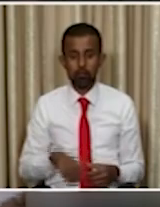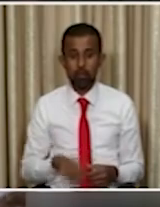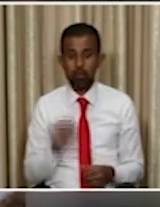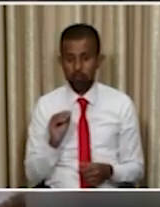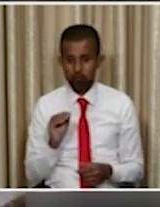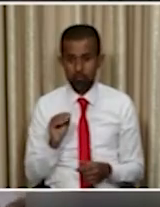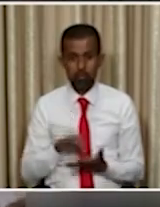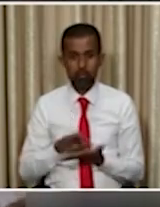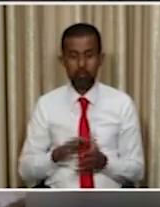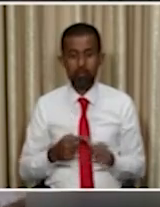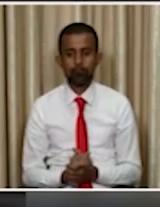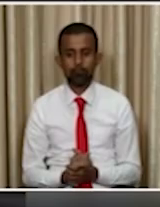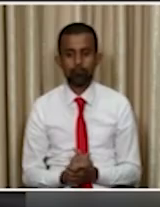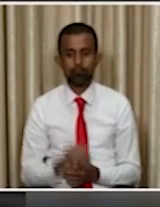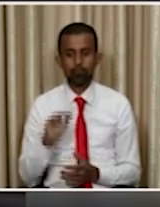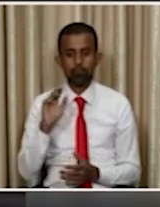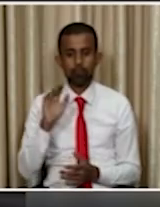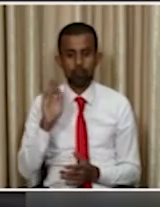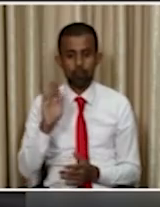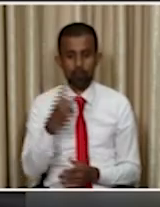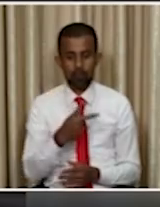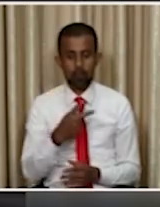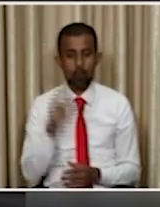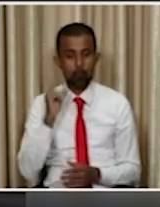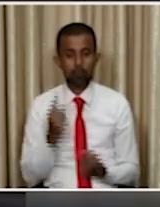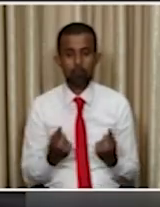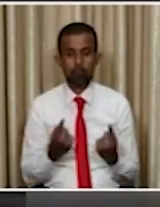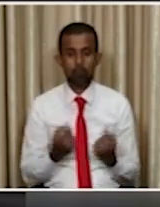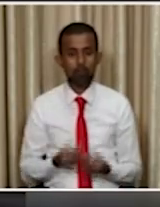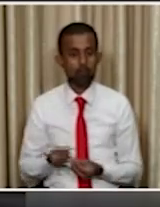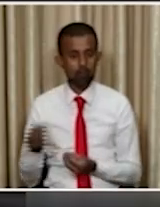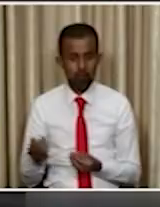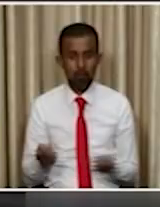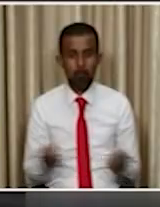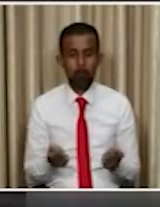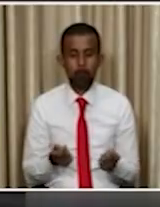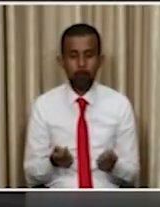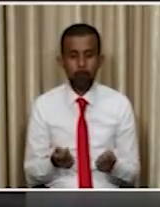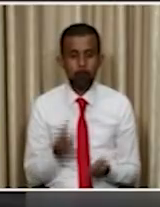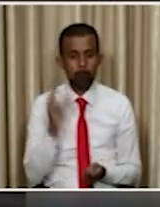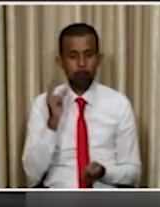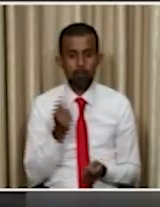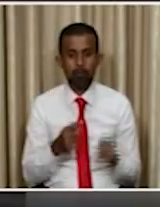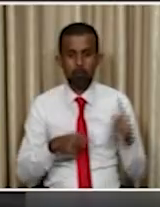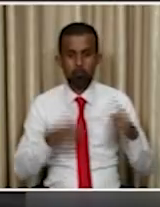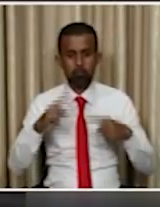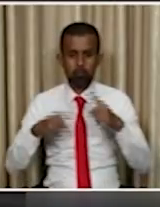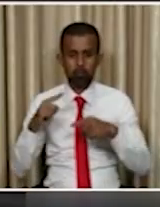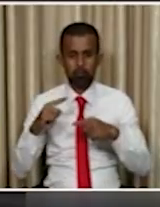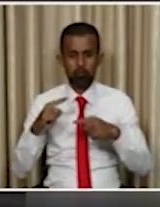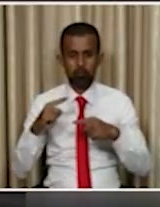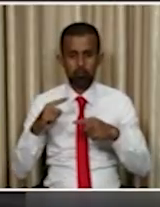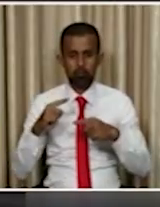නෙමෙයි ස්ථිර විසඳුමක් දෙන්න ඕන. බිත්තර සඳහා ඇති ඉල්ලුම සහ සැපයුම අනුව වෙළඳපොළ බිත්තර මිල උච්චාවචනයේ වේ.